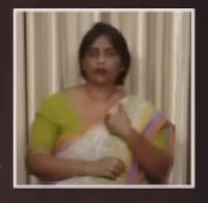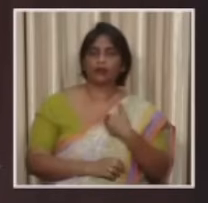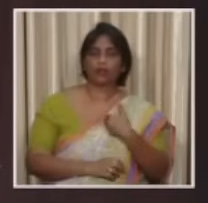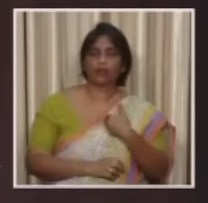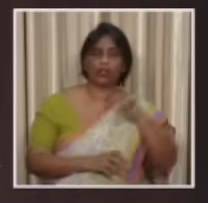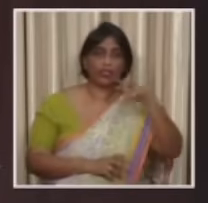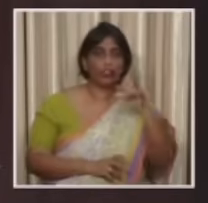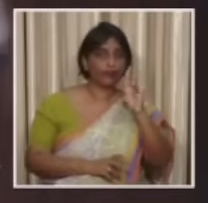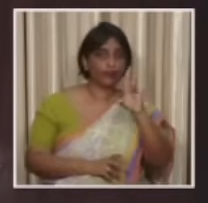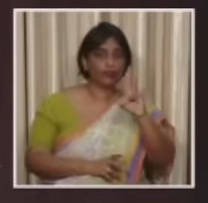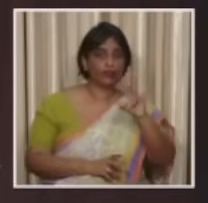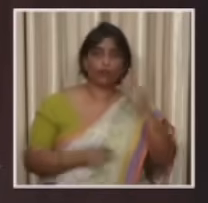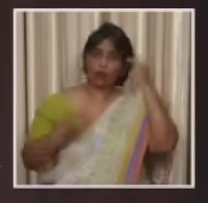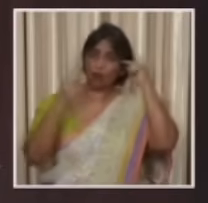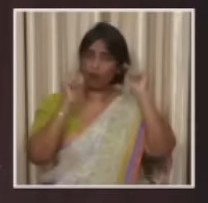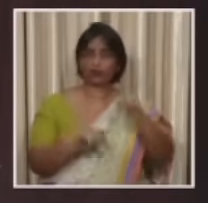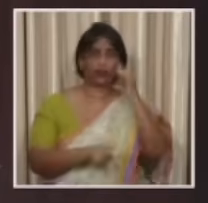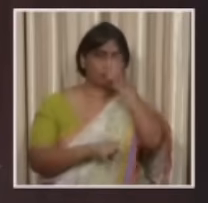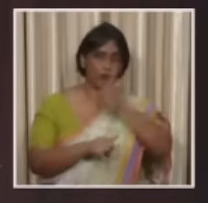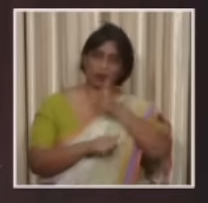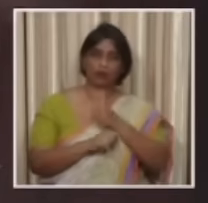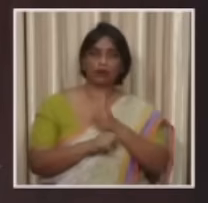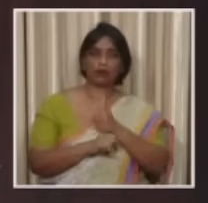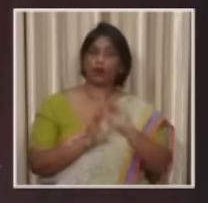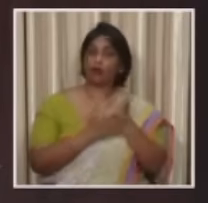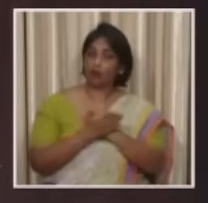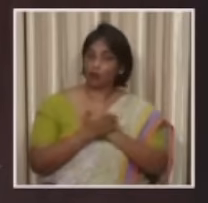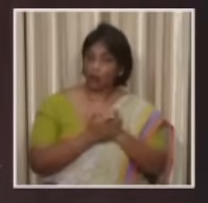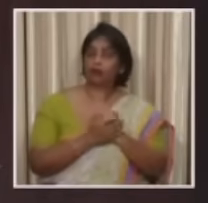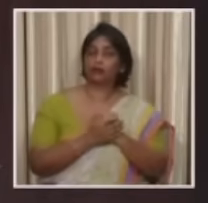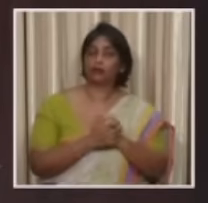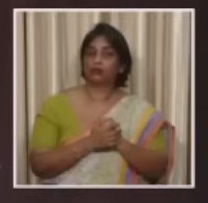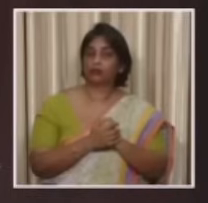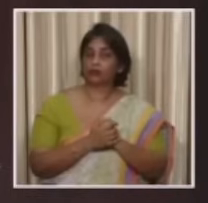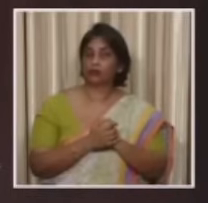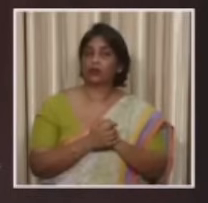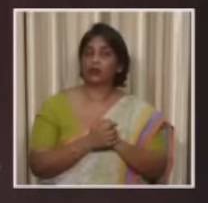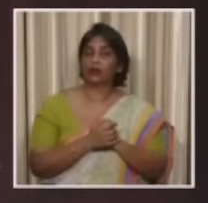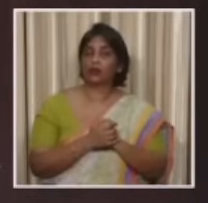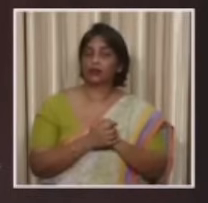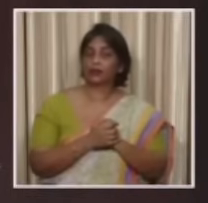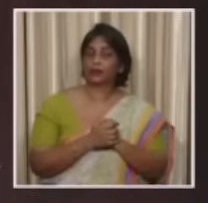මේ 225ට වාදේ අද දික් කරන හොරු කියලා. හැම මිනිහෙක්ම ඊයේ අතන